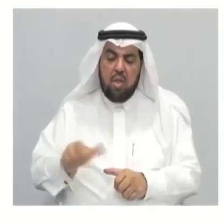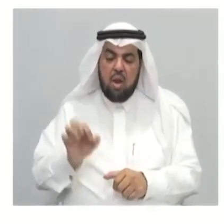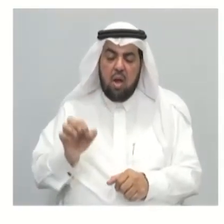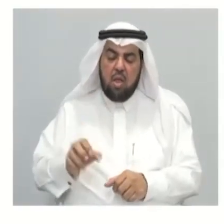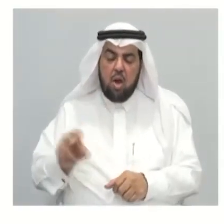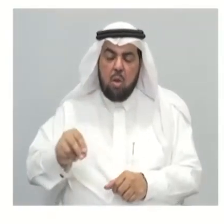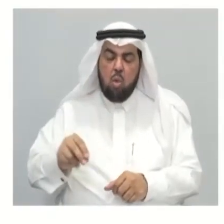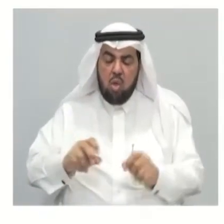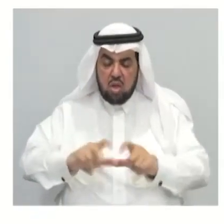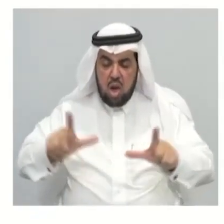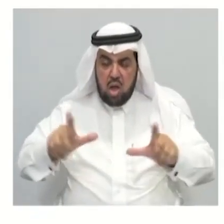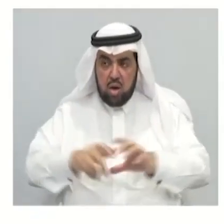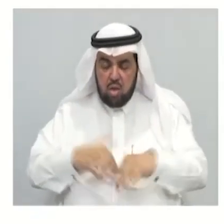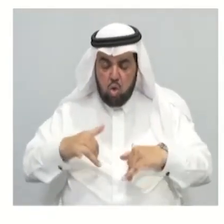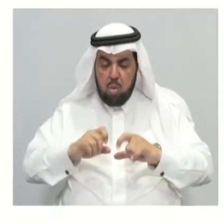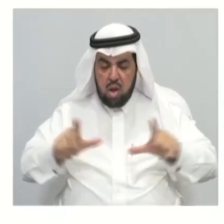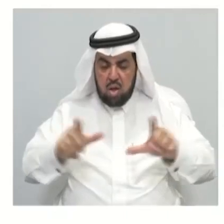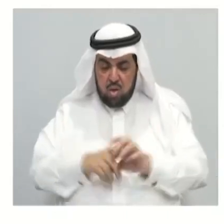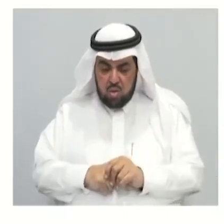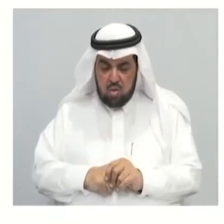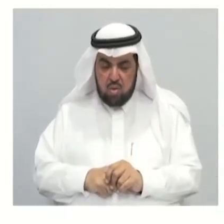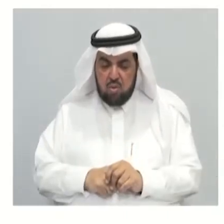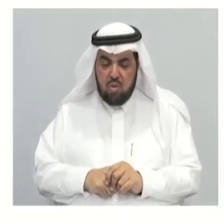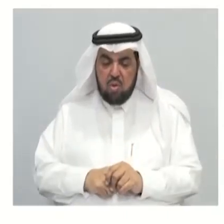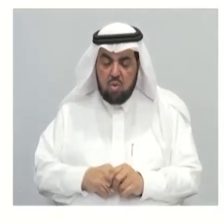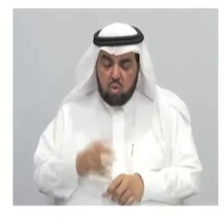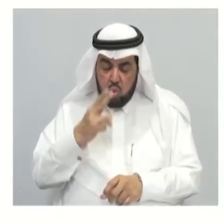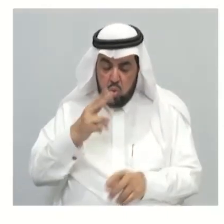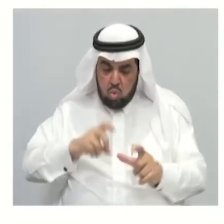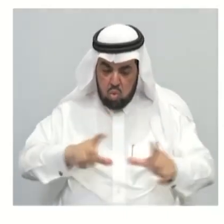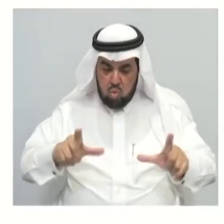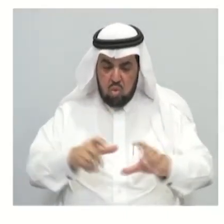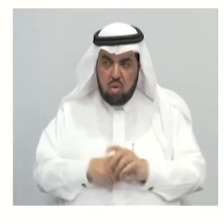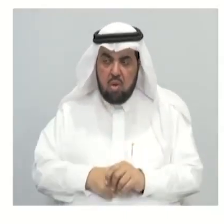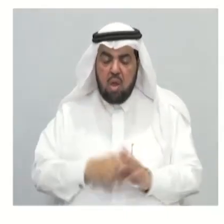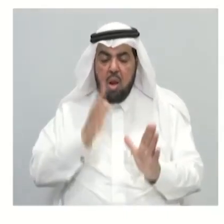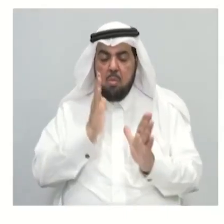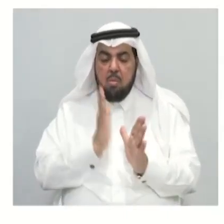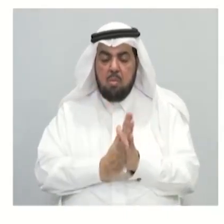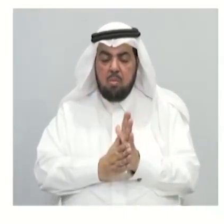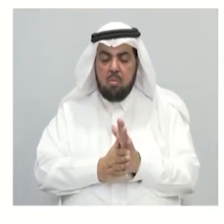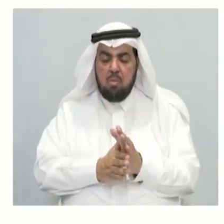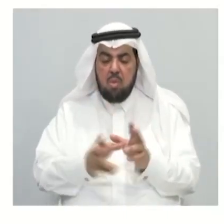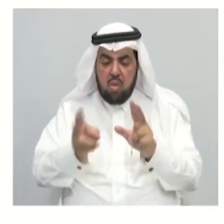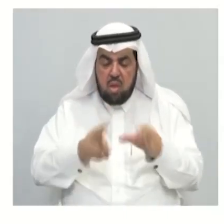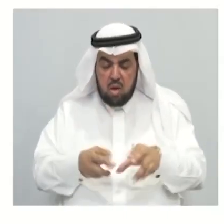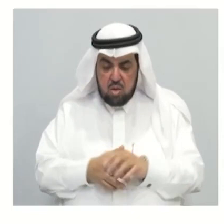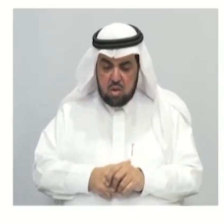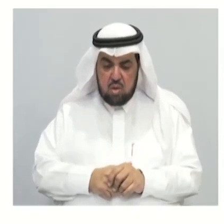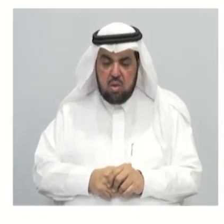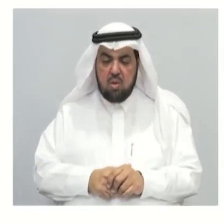نموذج العرض او اسلوب العرض ويتضح امامنا الملف بهذا